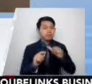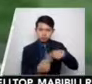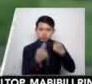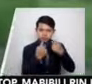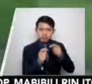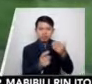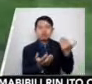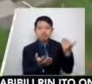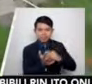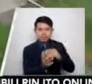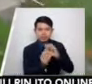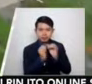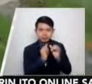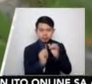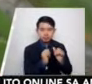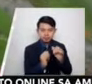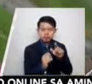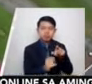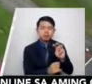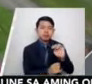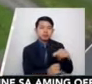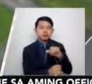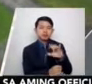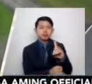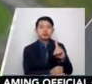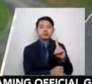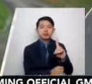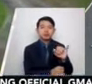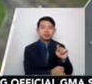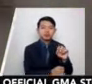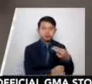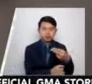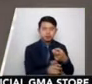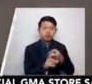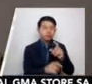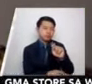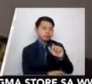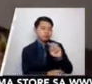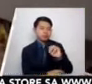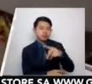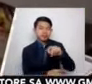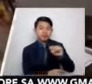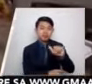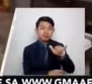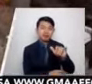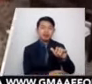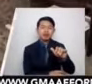Si Ms. Judith mula sa Tampa Bay, dyan sa Florida, sa Amerika.